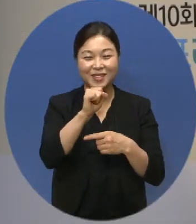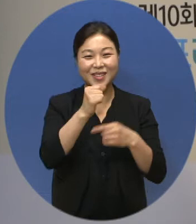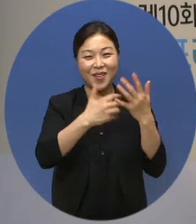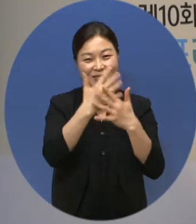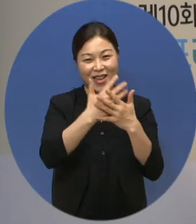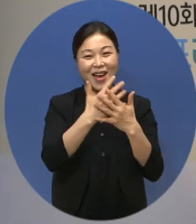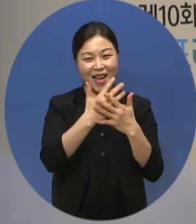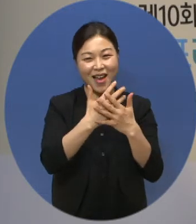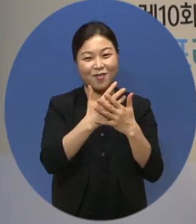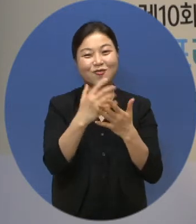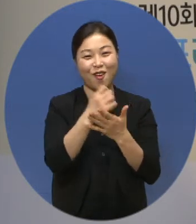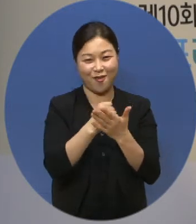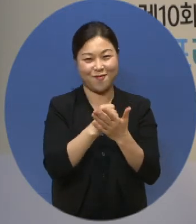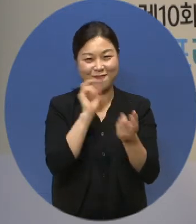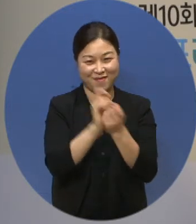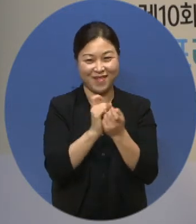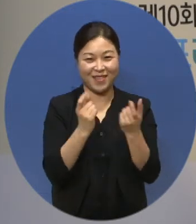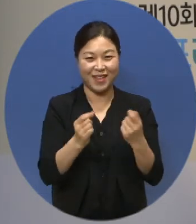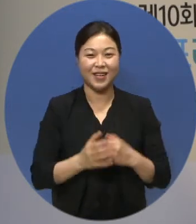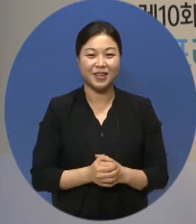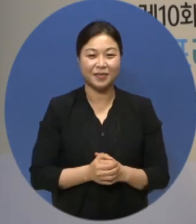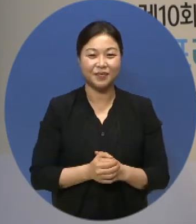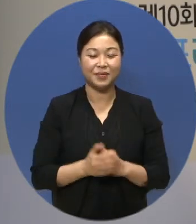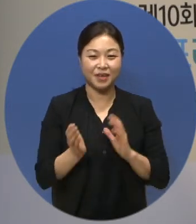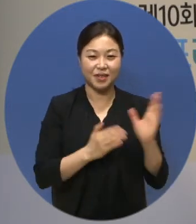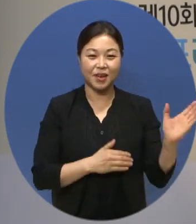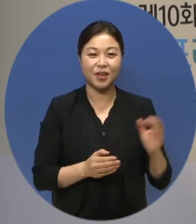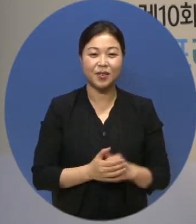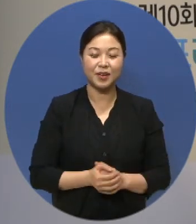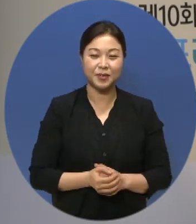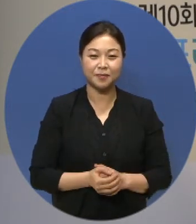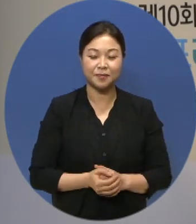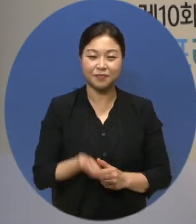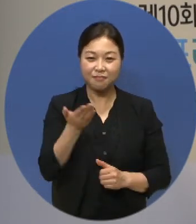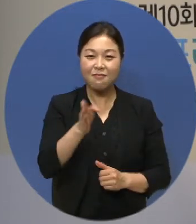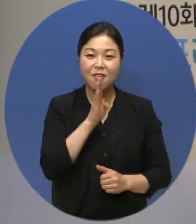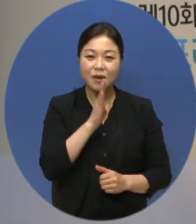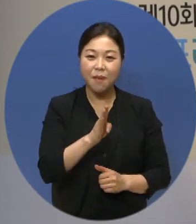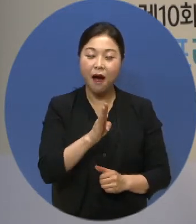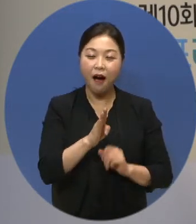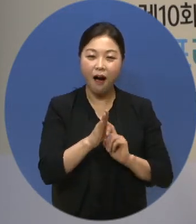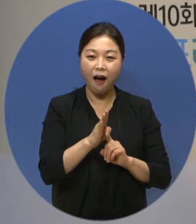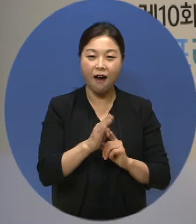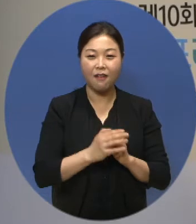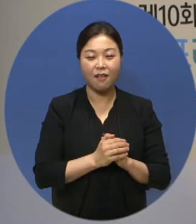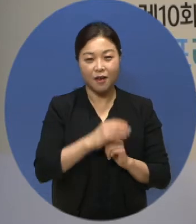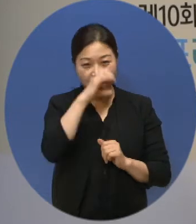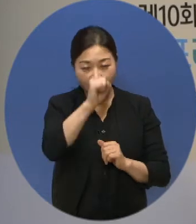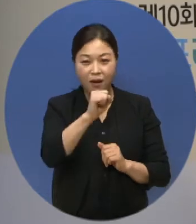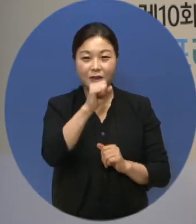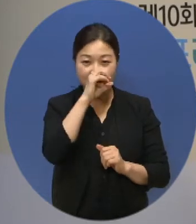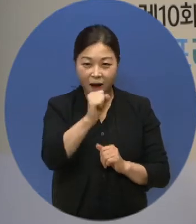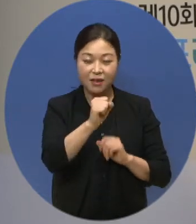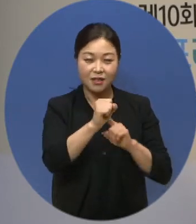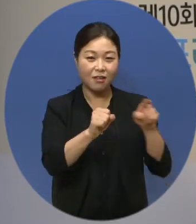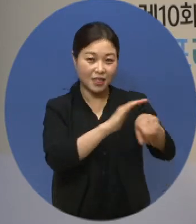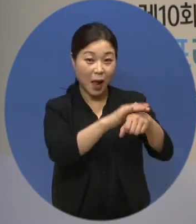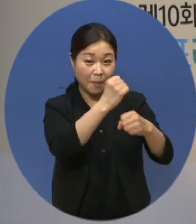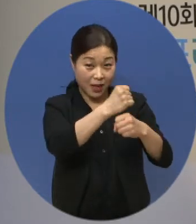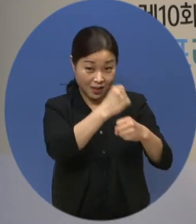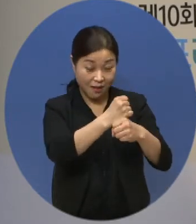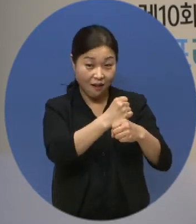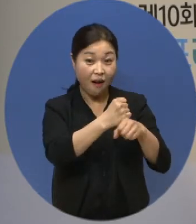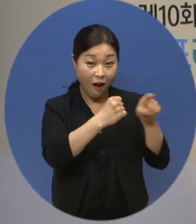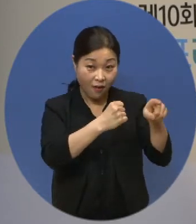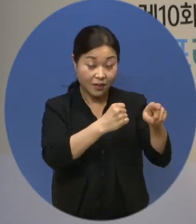그러면 감독님이 꼽는 이 영화의 명장면, 우리도 사실 명장면이다라고 꼽을 수 있지만 영화를 직접 만드신 분이 이 영화가